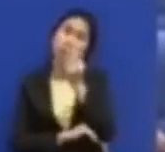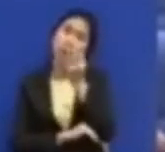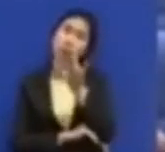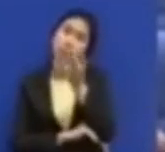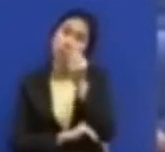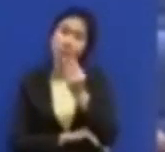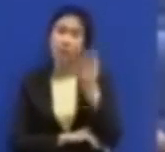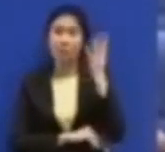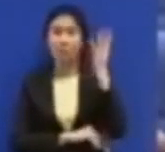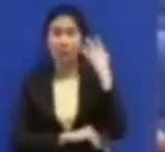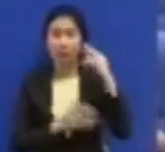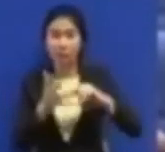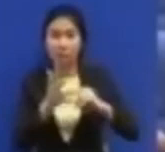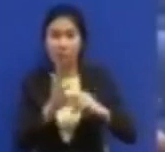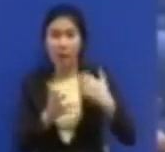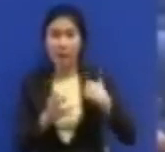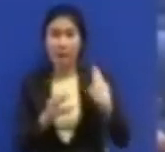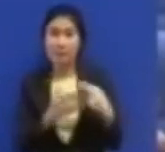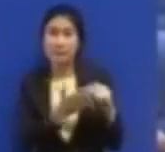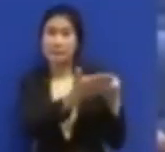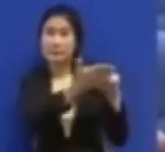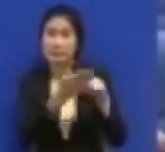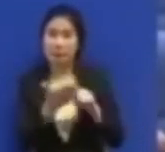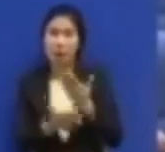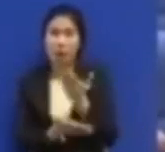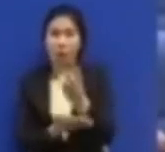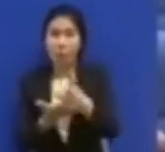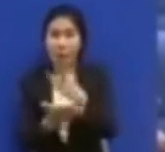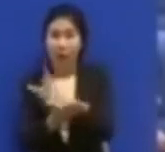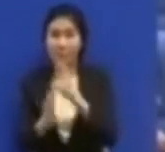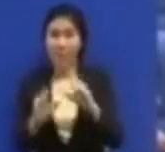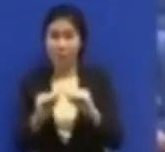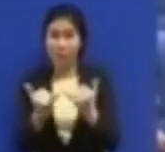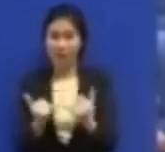นอเลื่อนการประชุมอ่ะ